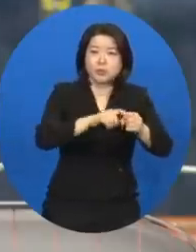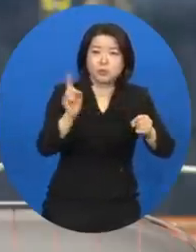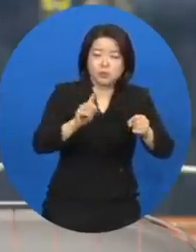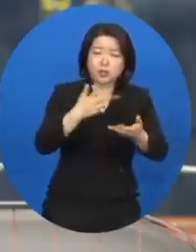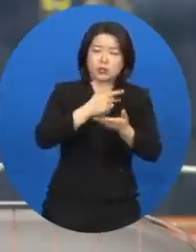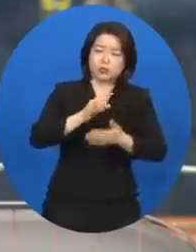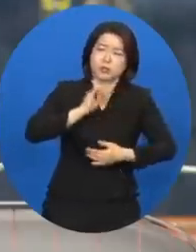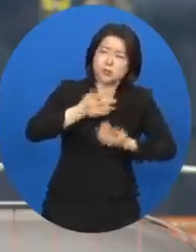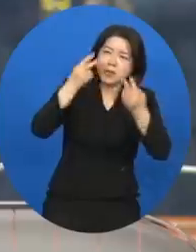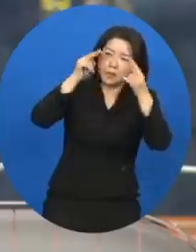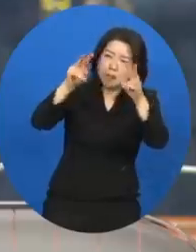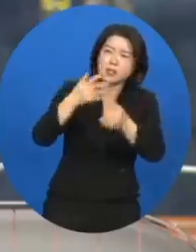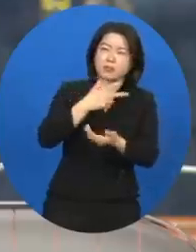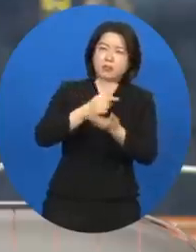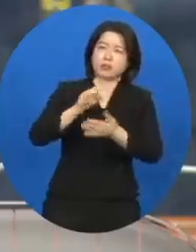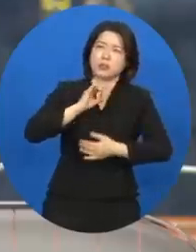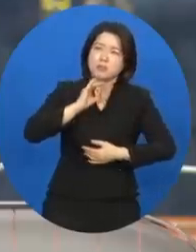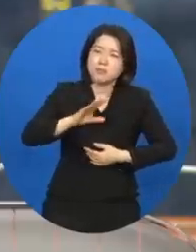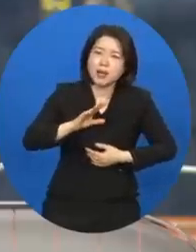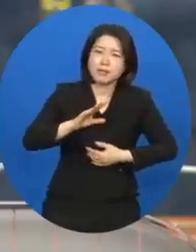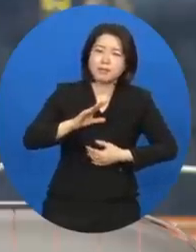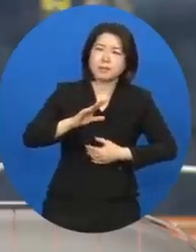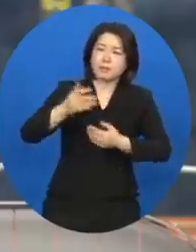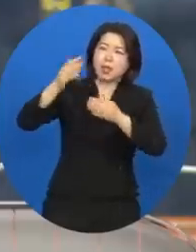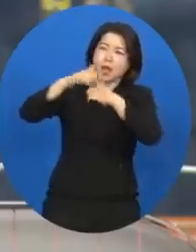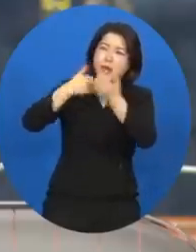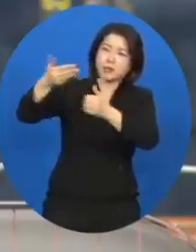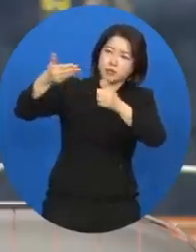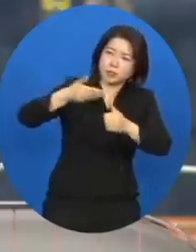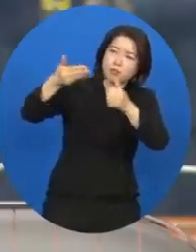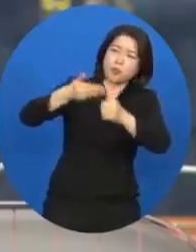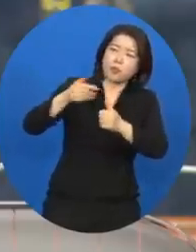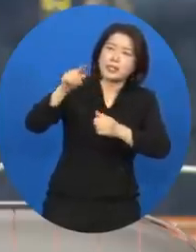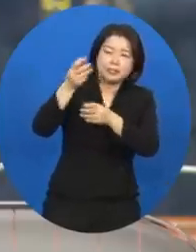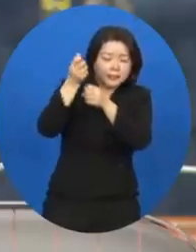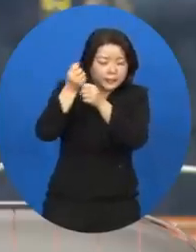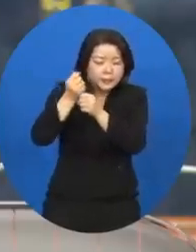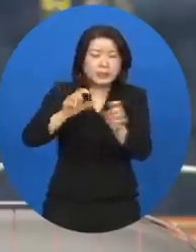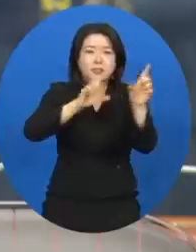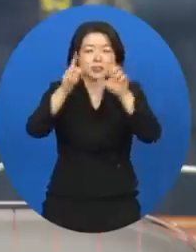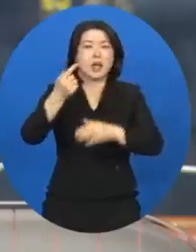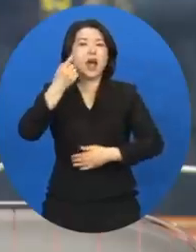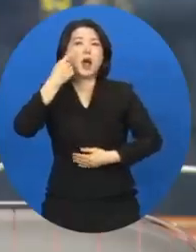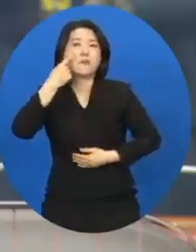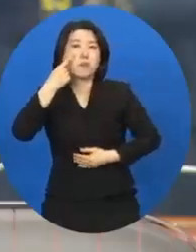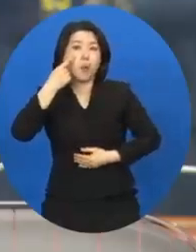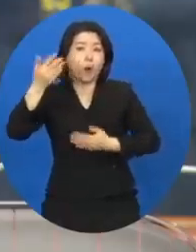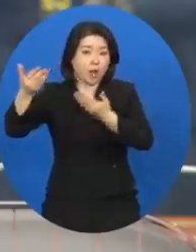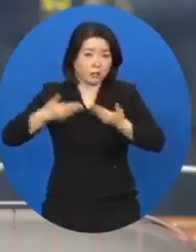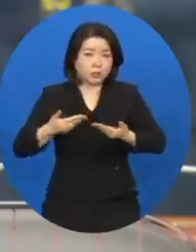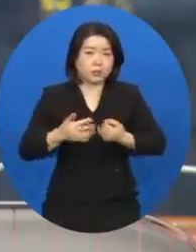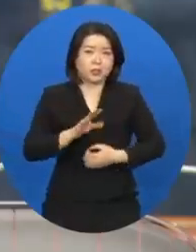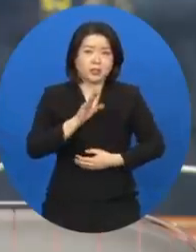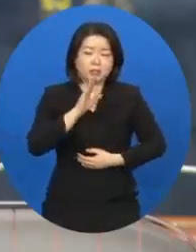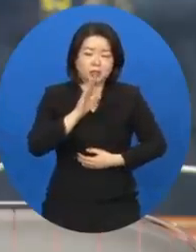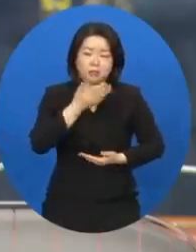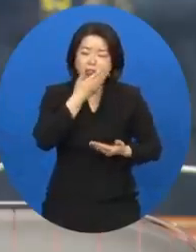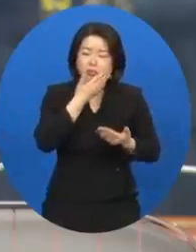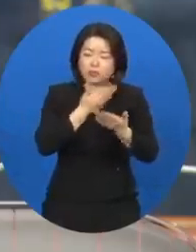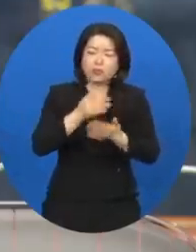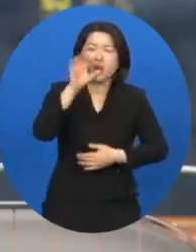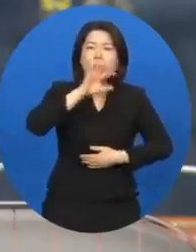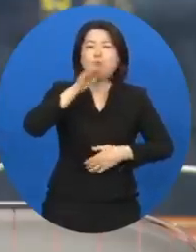바라고 날마다 주님의 공급하심을 의지해서 살아보라는, 우리에게 너무너무 중요한 훈련의